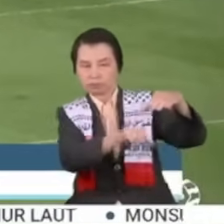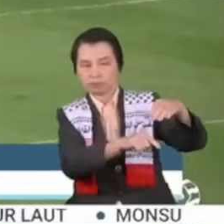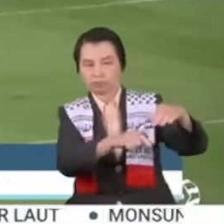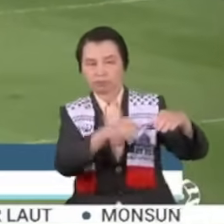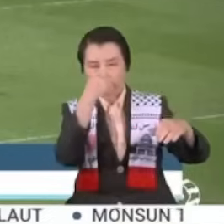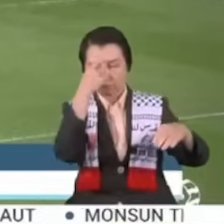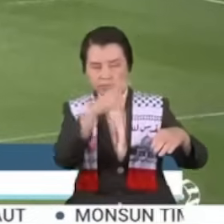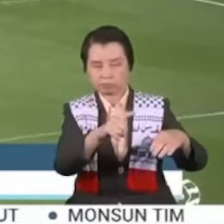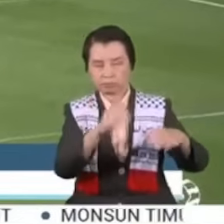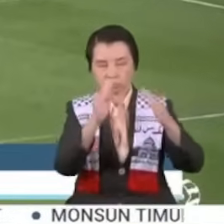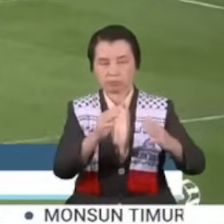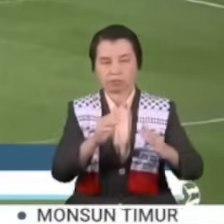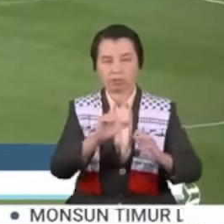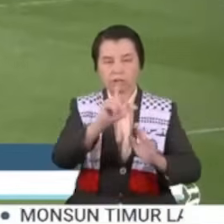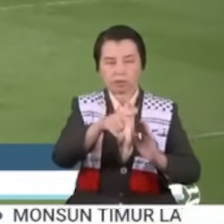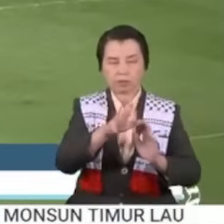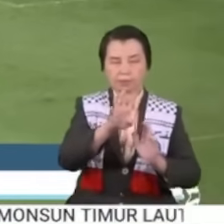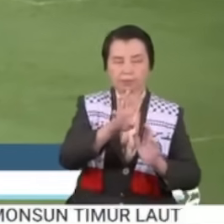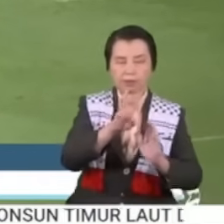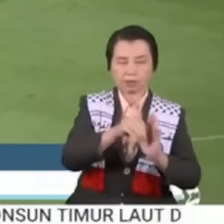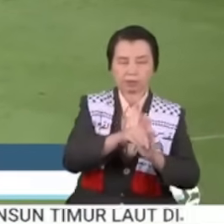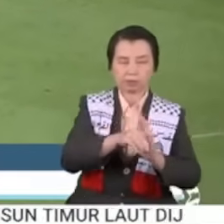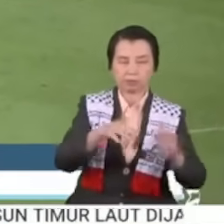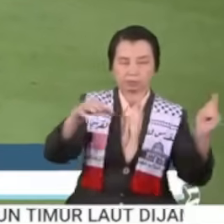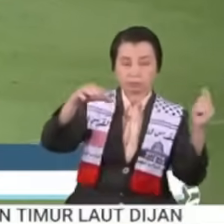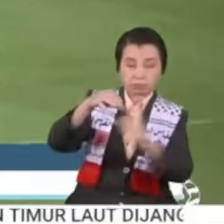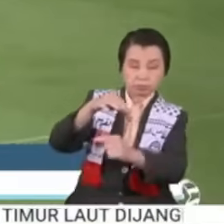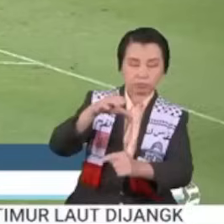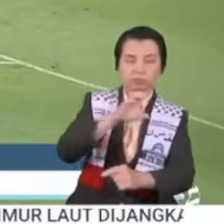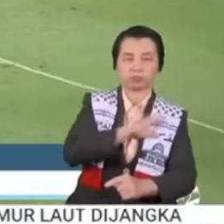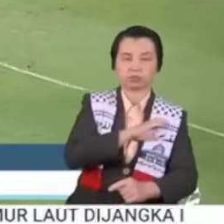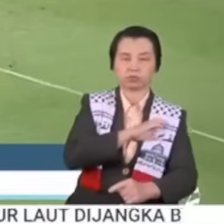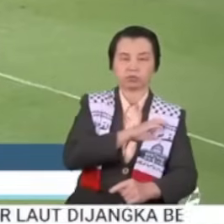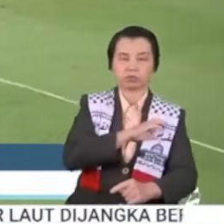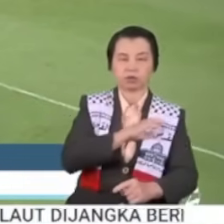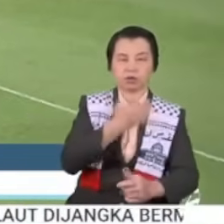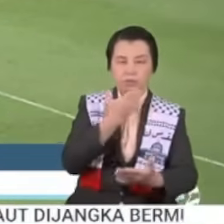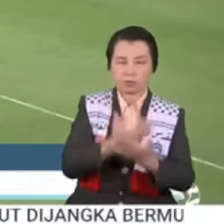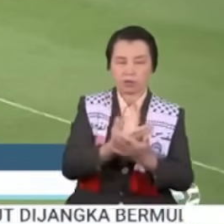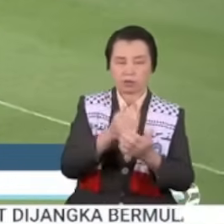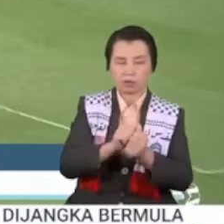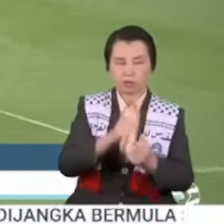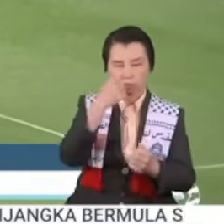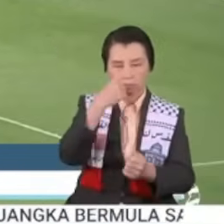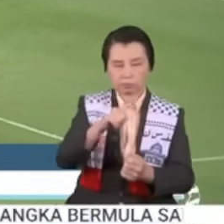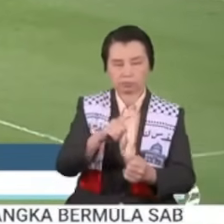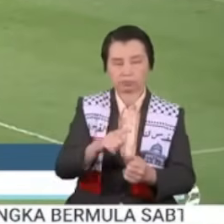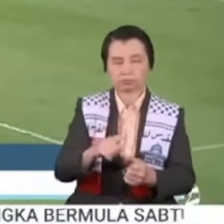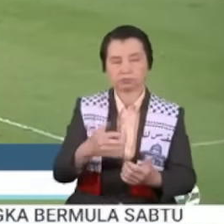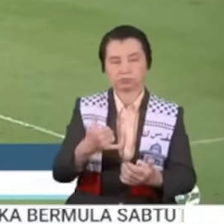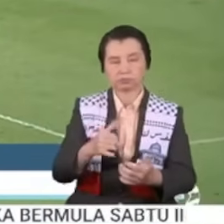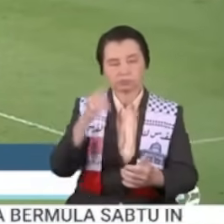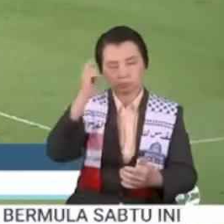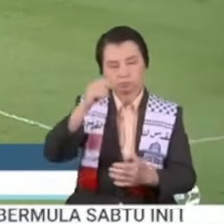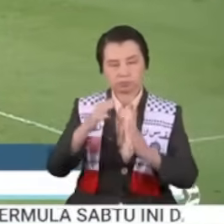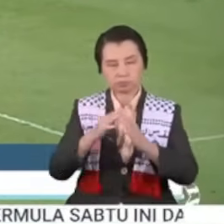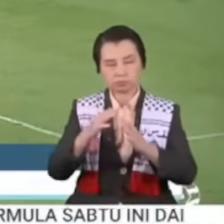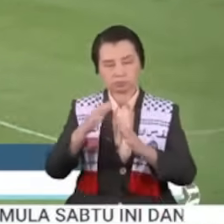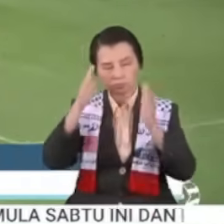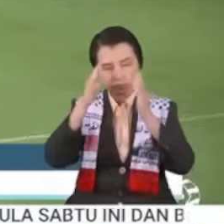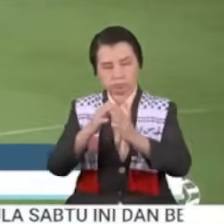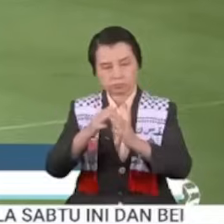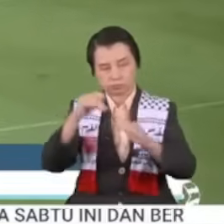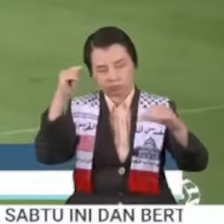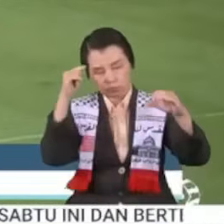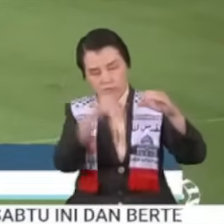saka biru selang 4 minit Bruno meledak gol ketiga pdrm sebaik menerima hantaran Hadi fayyad Abdul Razak tuan rumah tampil mengurangkan